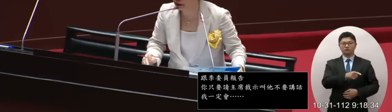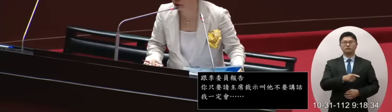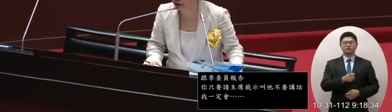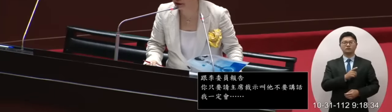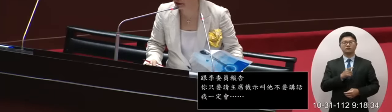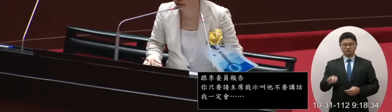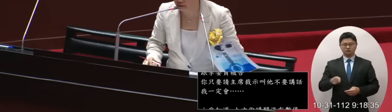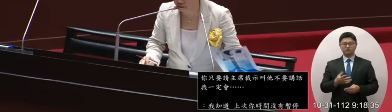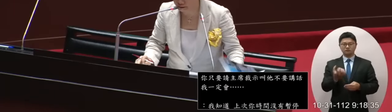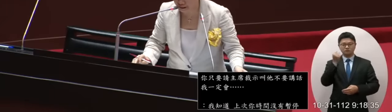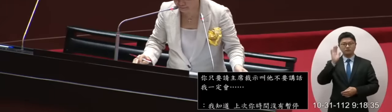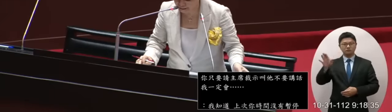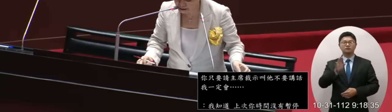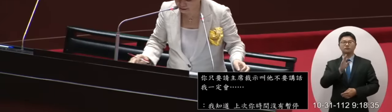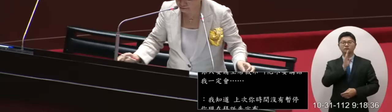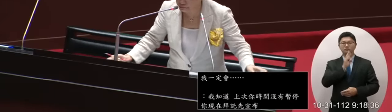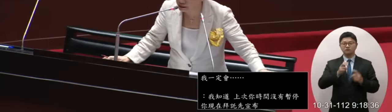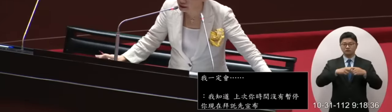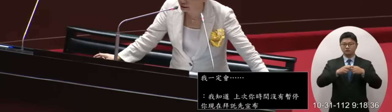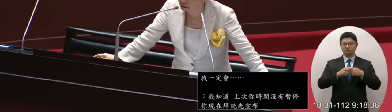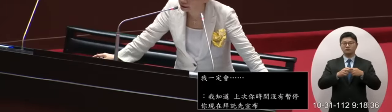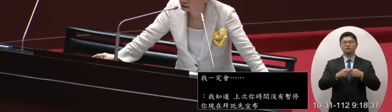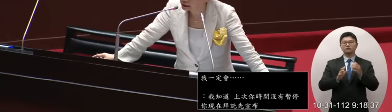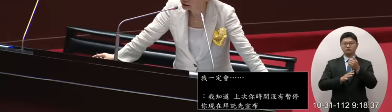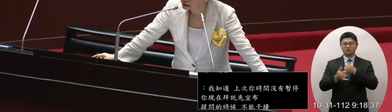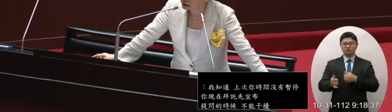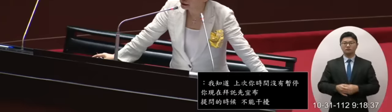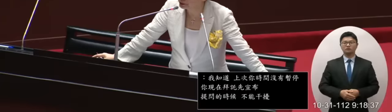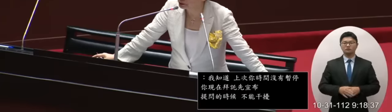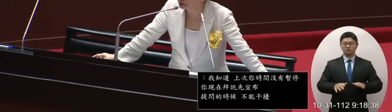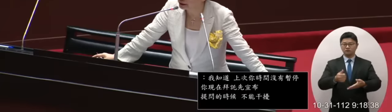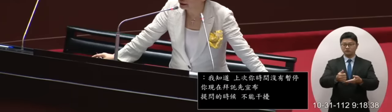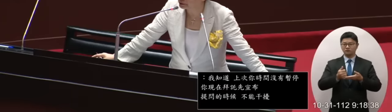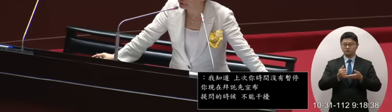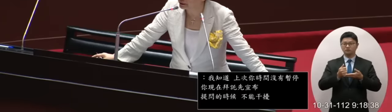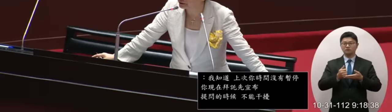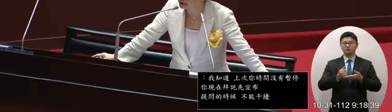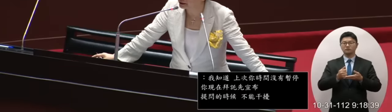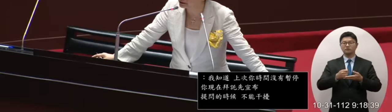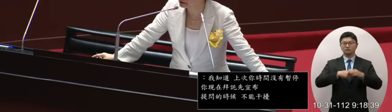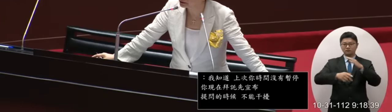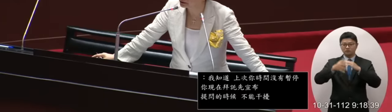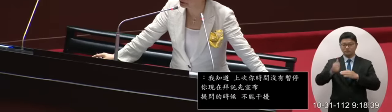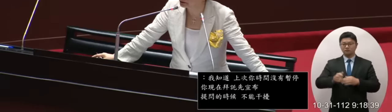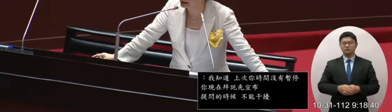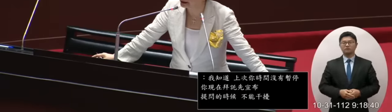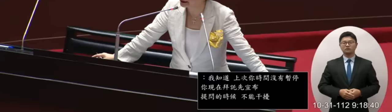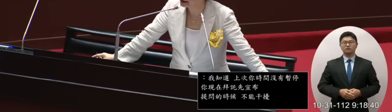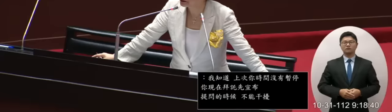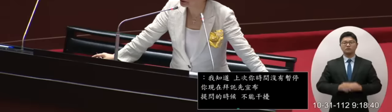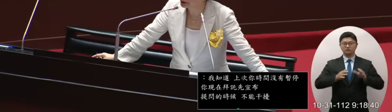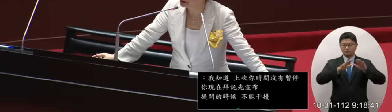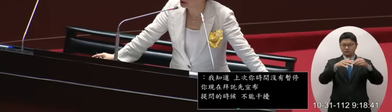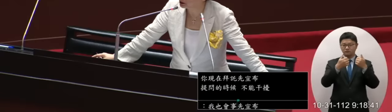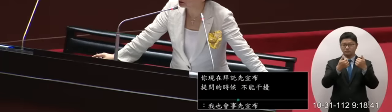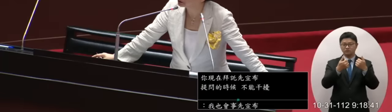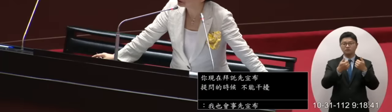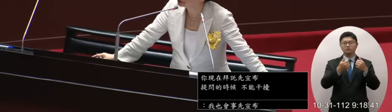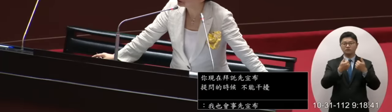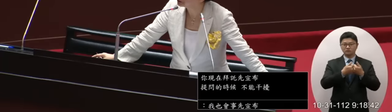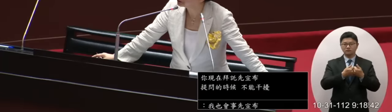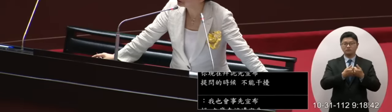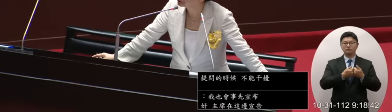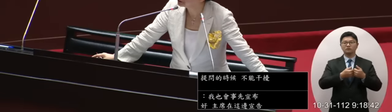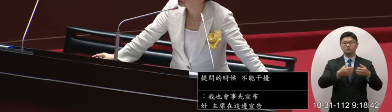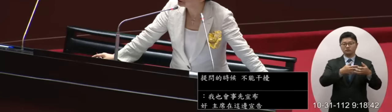好，谢谢主席。主席，我们麻烦请院长、 请陈院长、 经济部部长、国发会龚祖伟。最后， 经